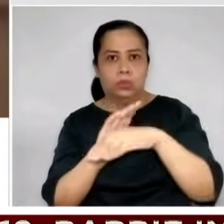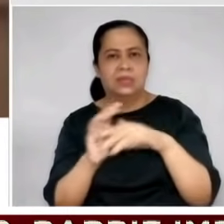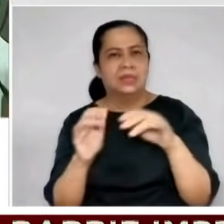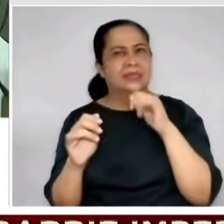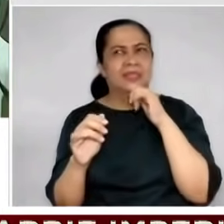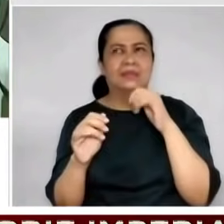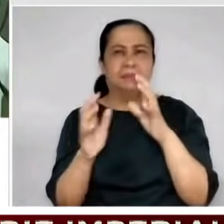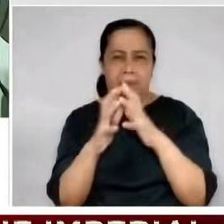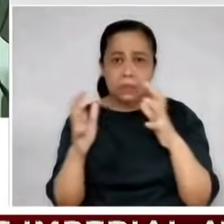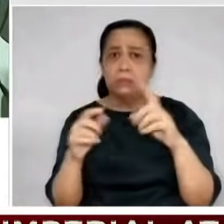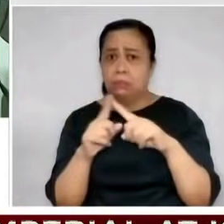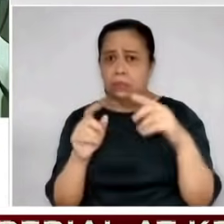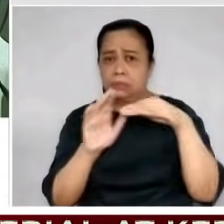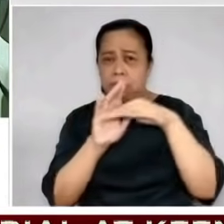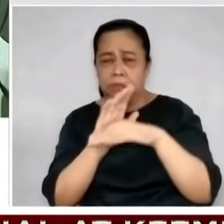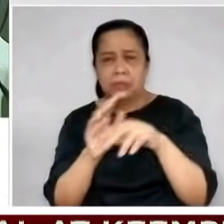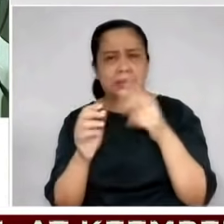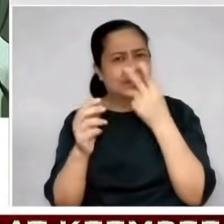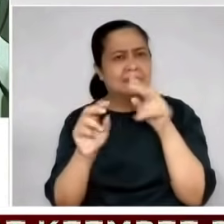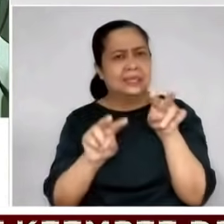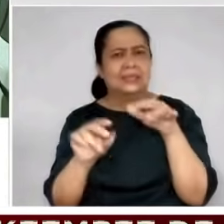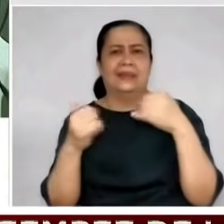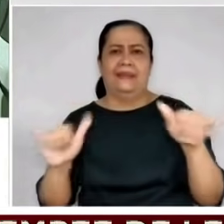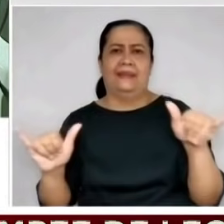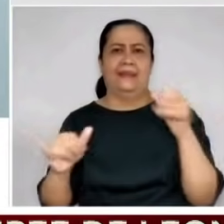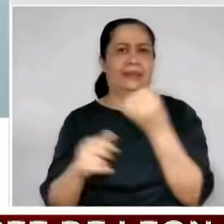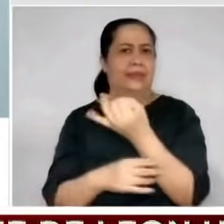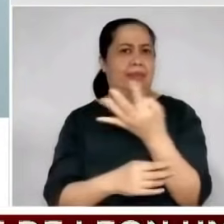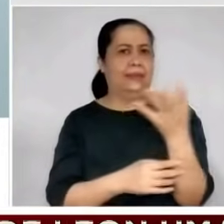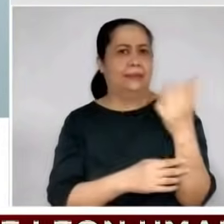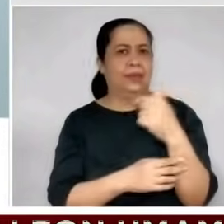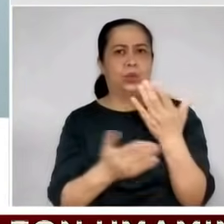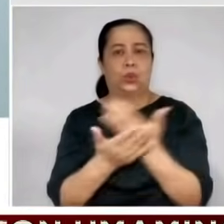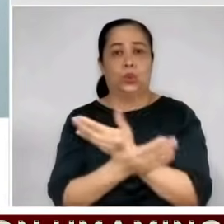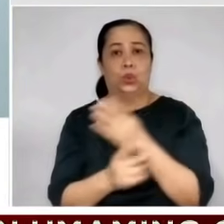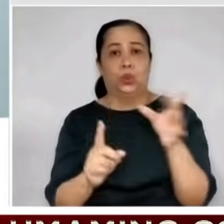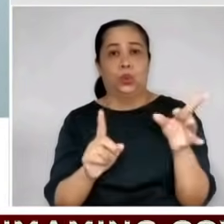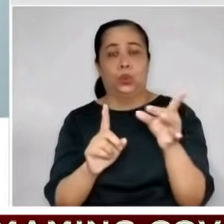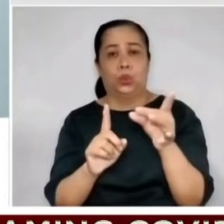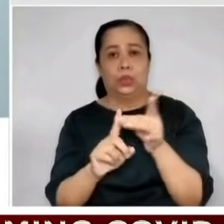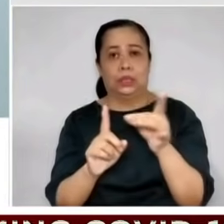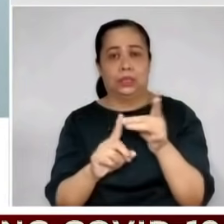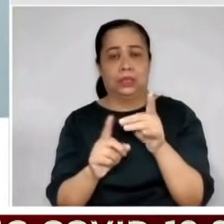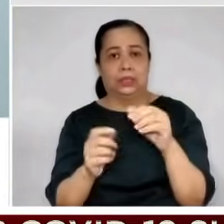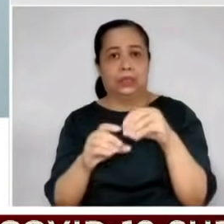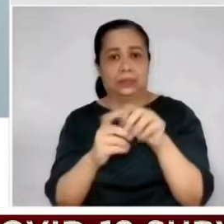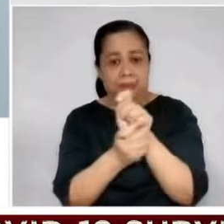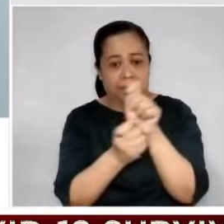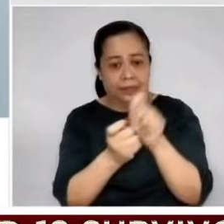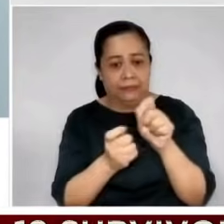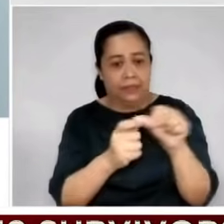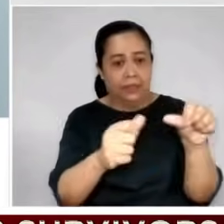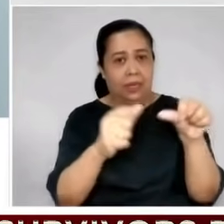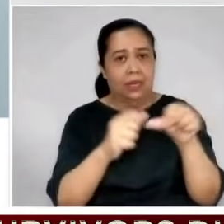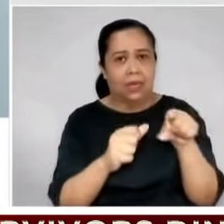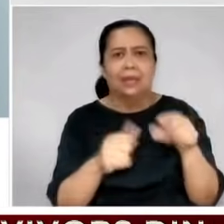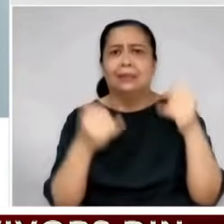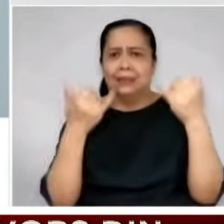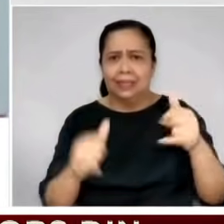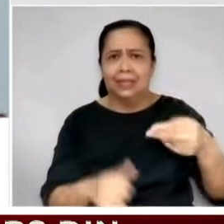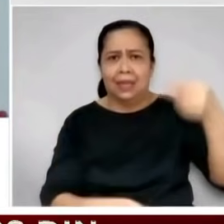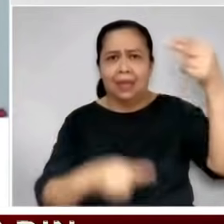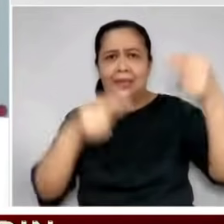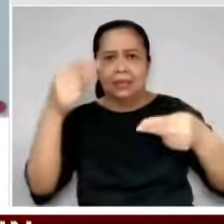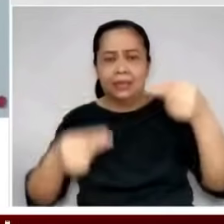significant, kasi nakikita pa rin natin na yung number of new cases identified per day in specific areas are still high. Yung